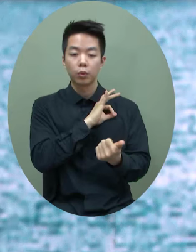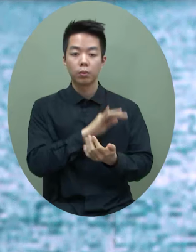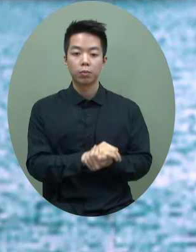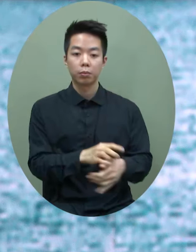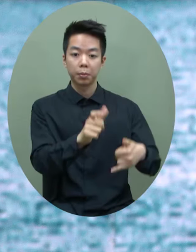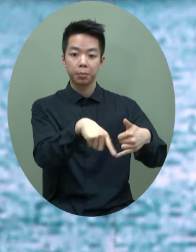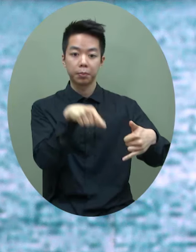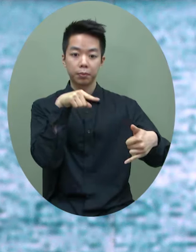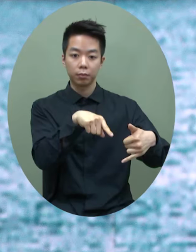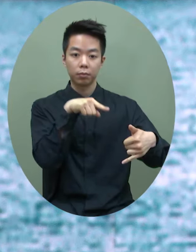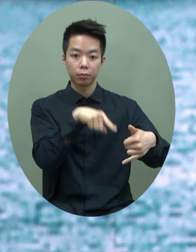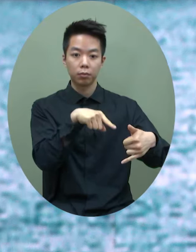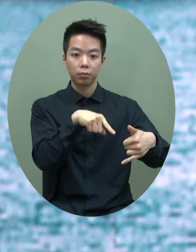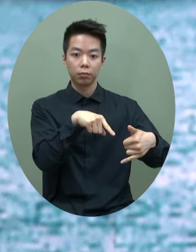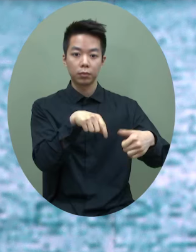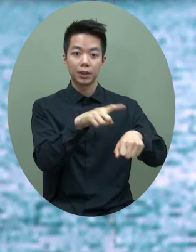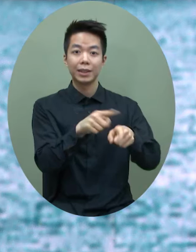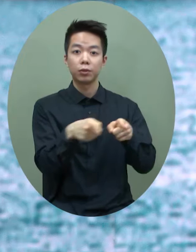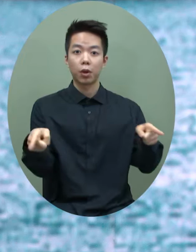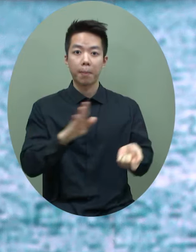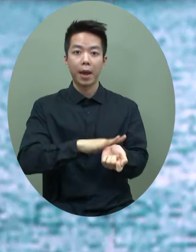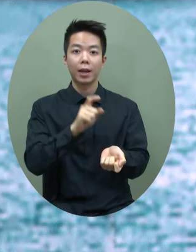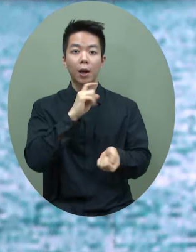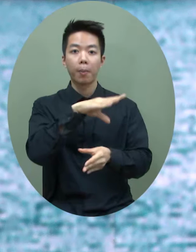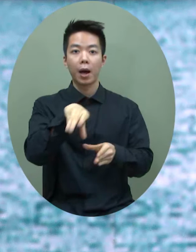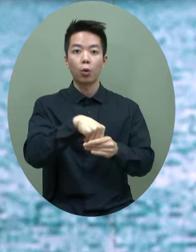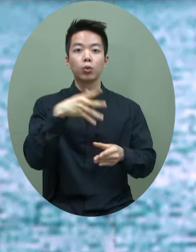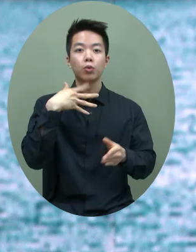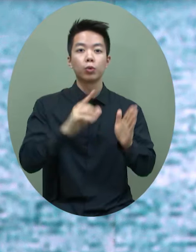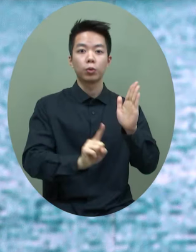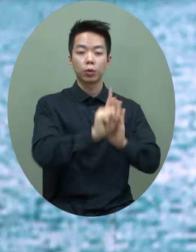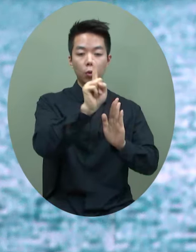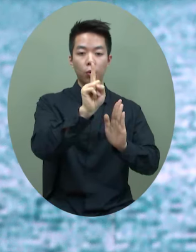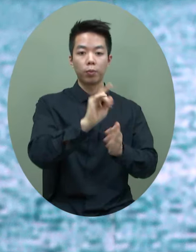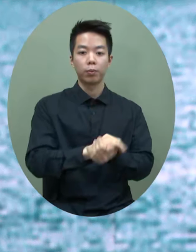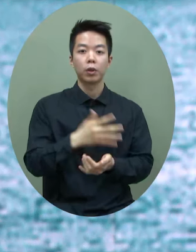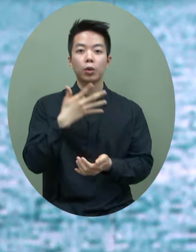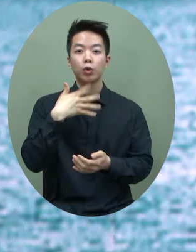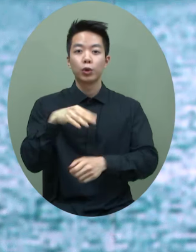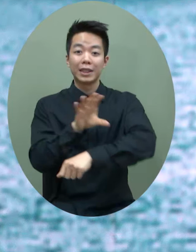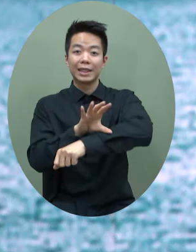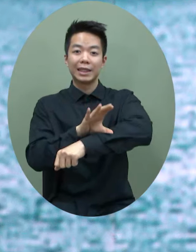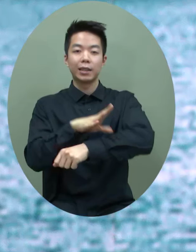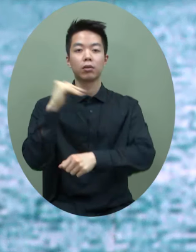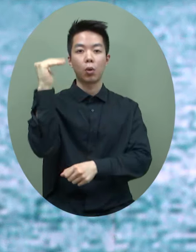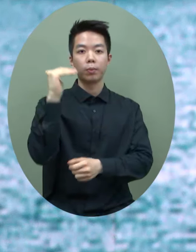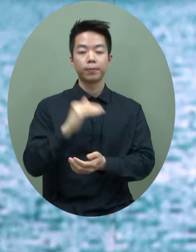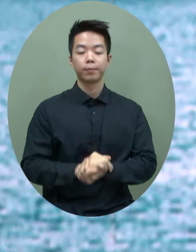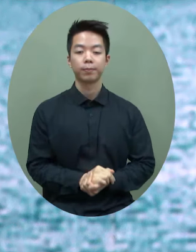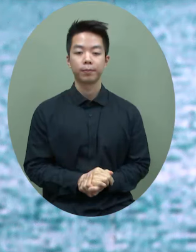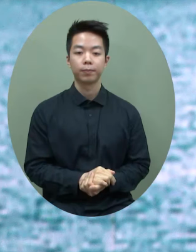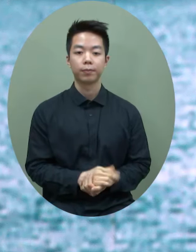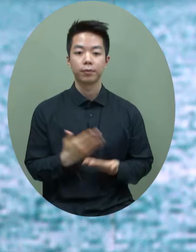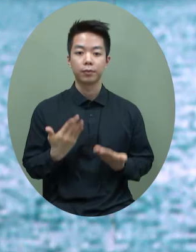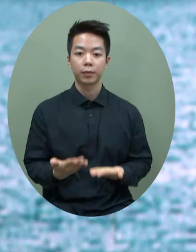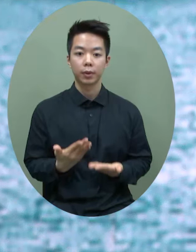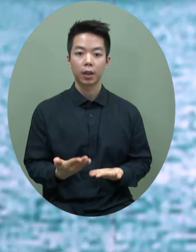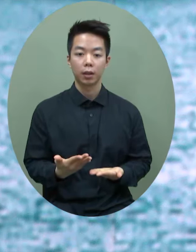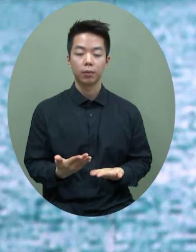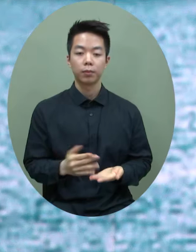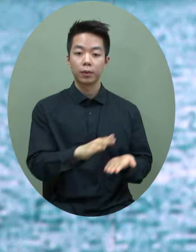士患有長期的病患包括高血壓和高血脂現在那個個案已經